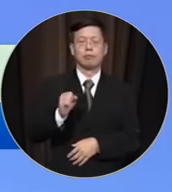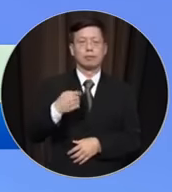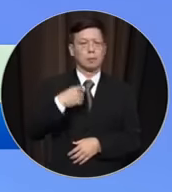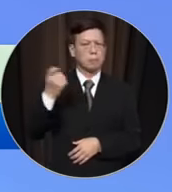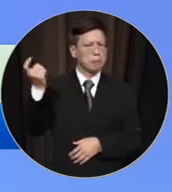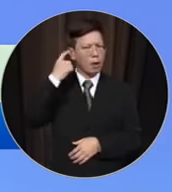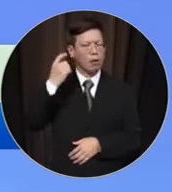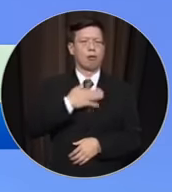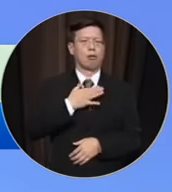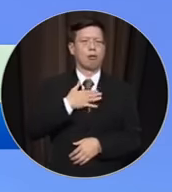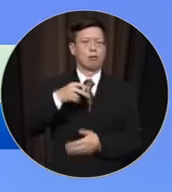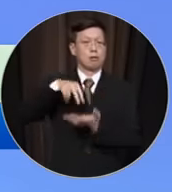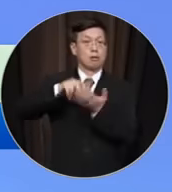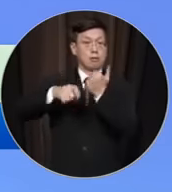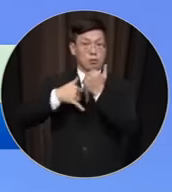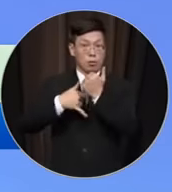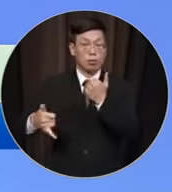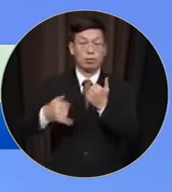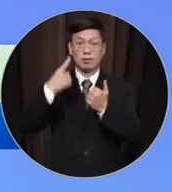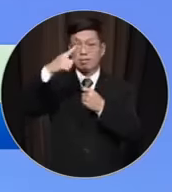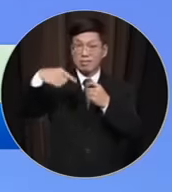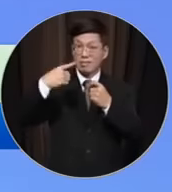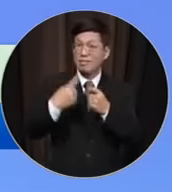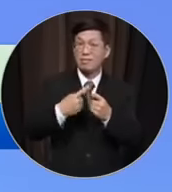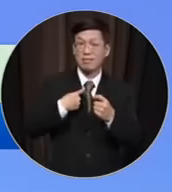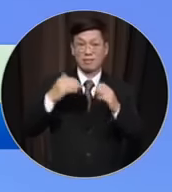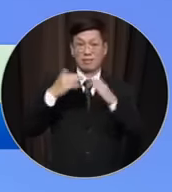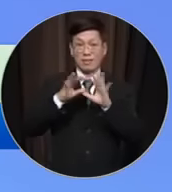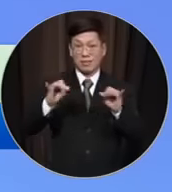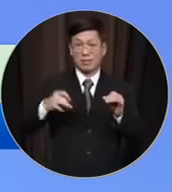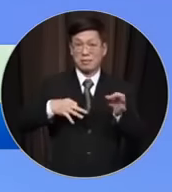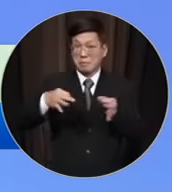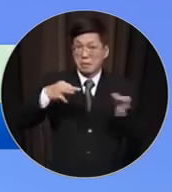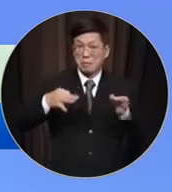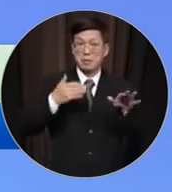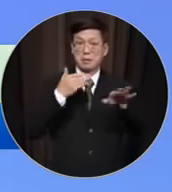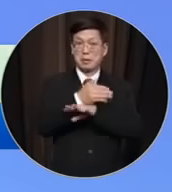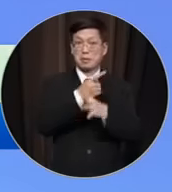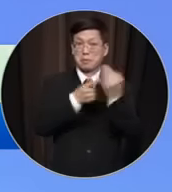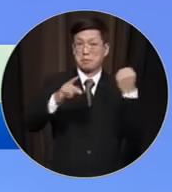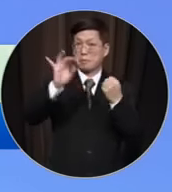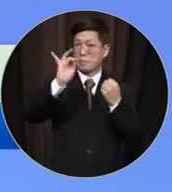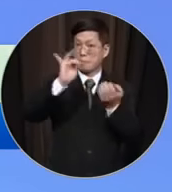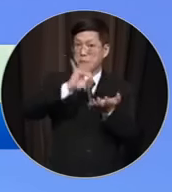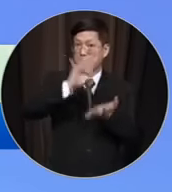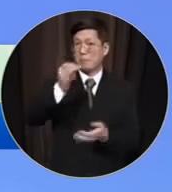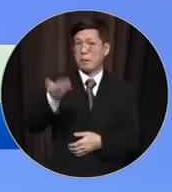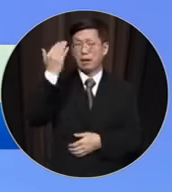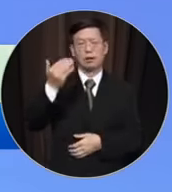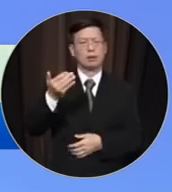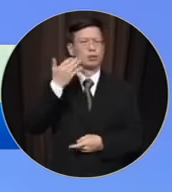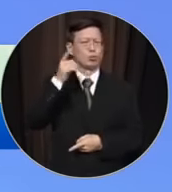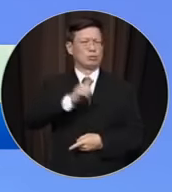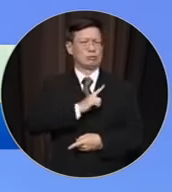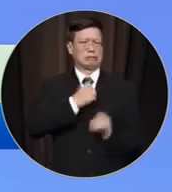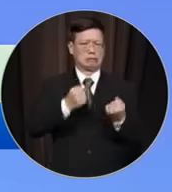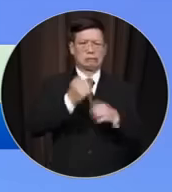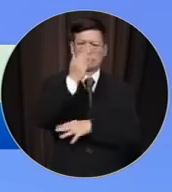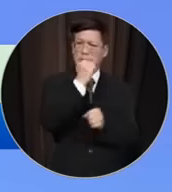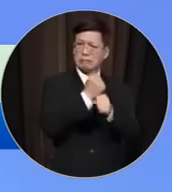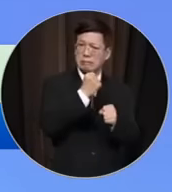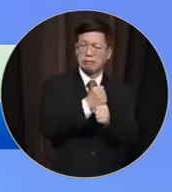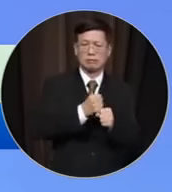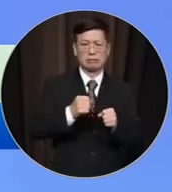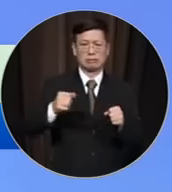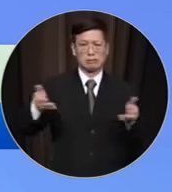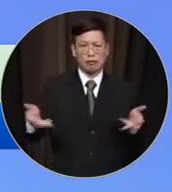所知，有一些立委光是一年的房地产的买卖就将近100笔。我觉得政治人物从事公职期间大量买